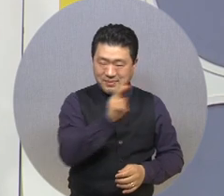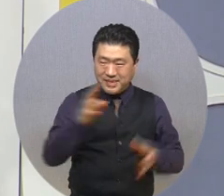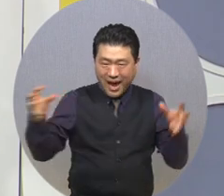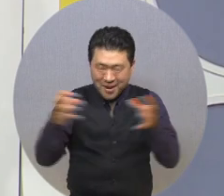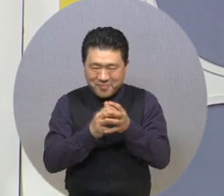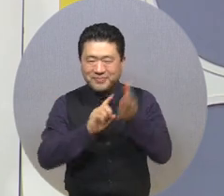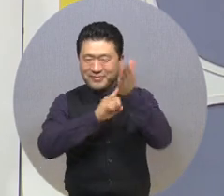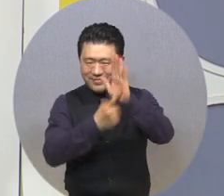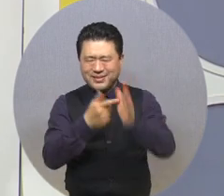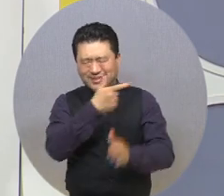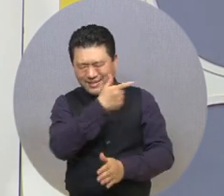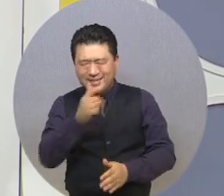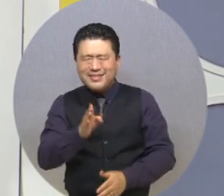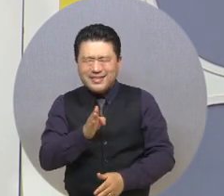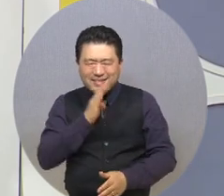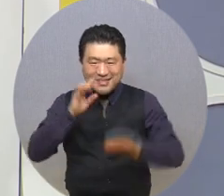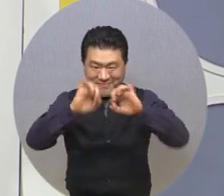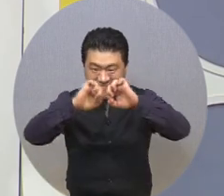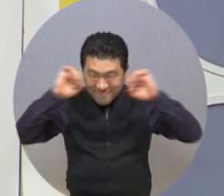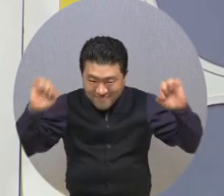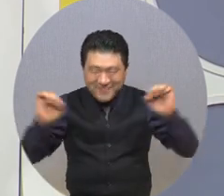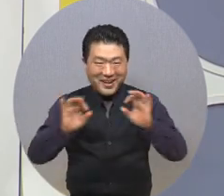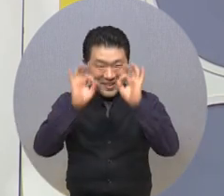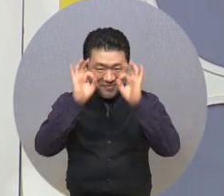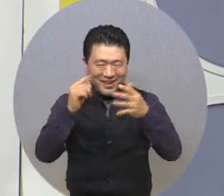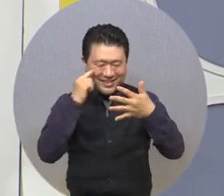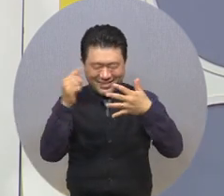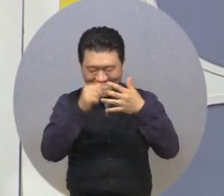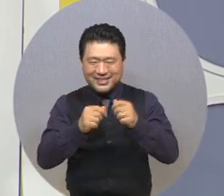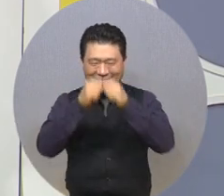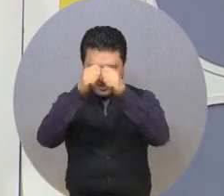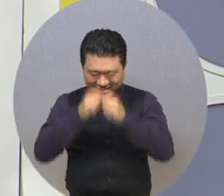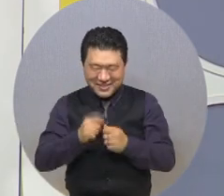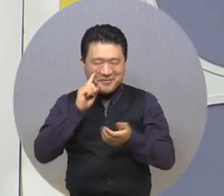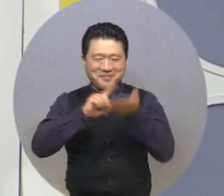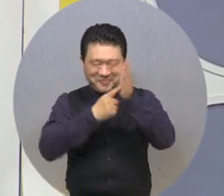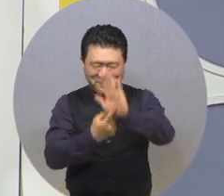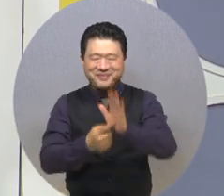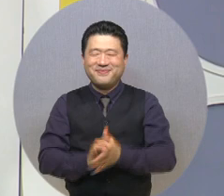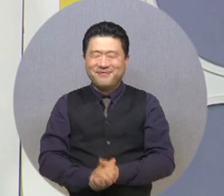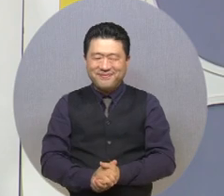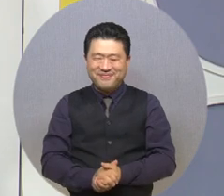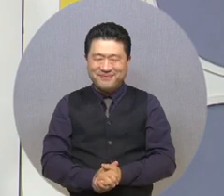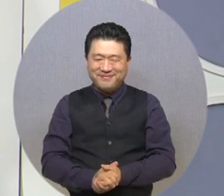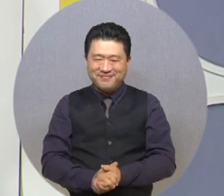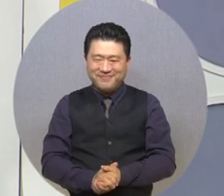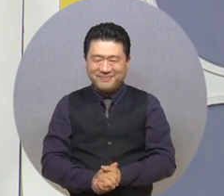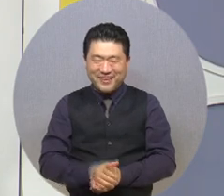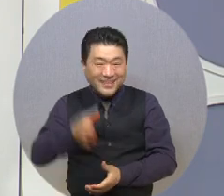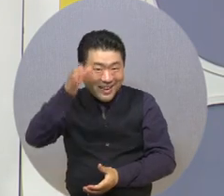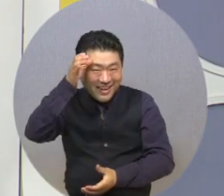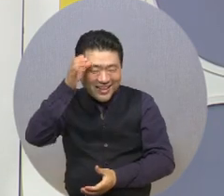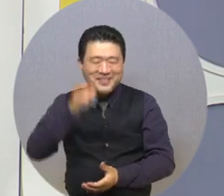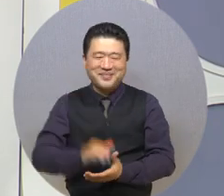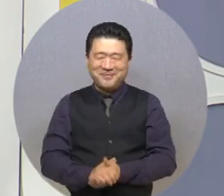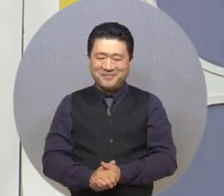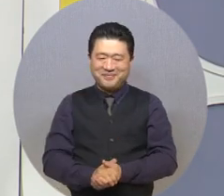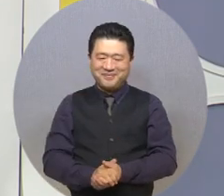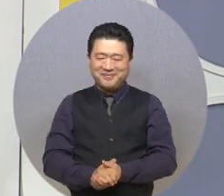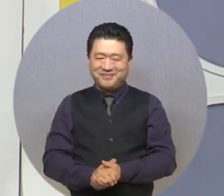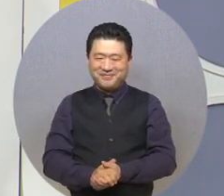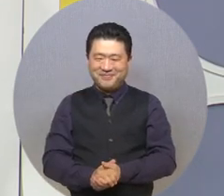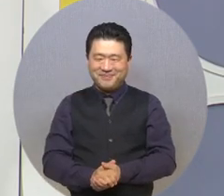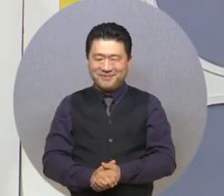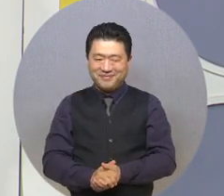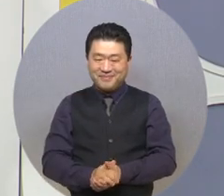그 진면목을 지금부터 낱낱이 저희가 살펴드리겠습니다. 기대해 주세요. 그러면